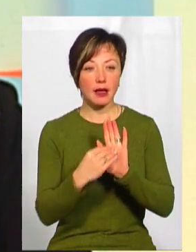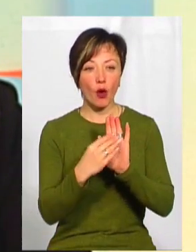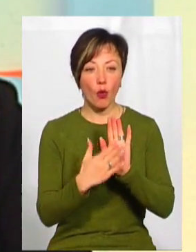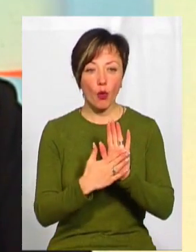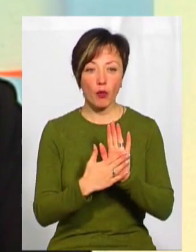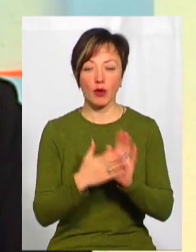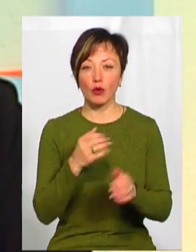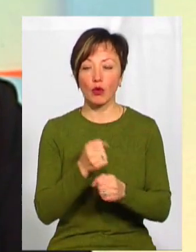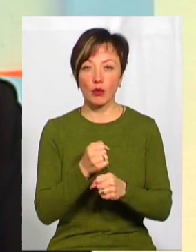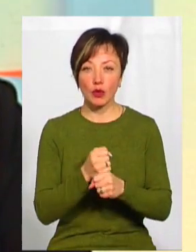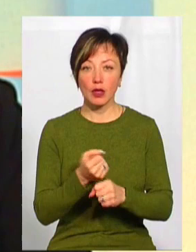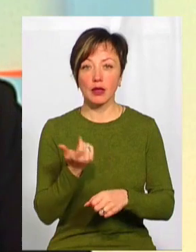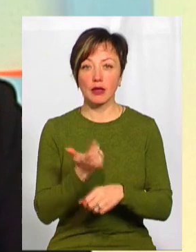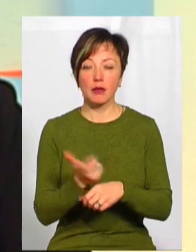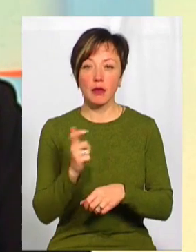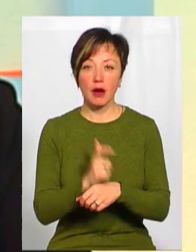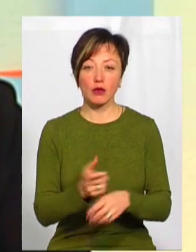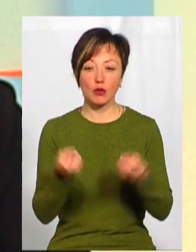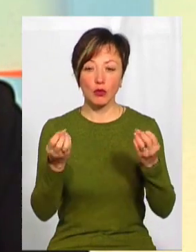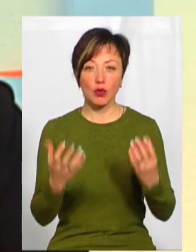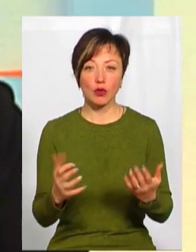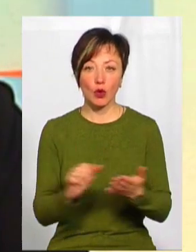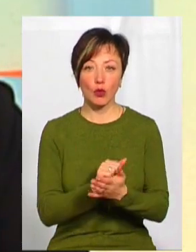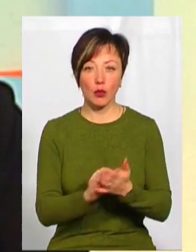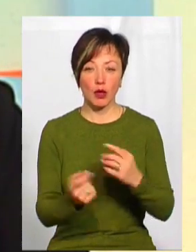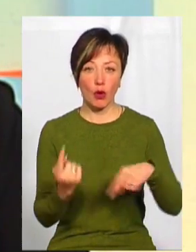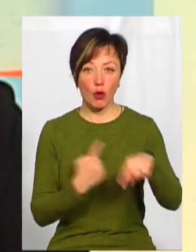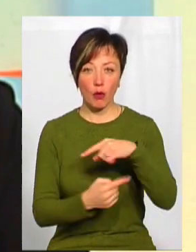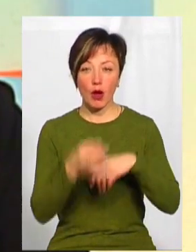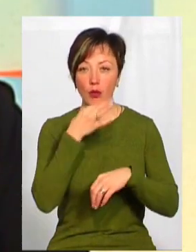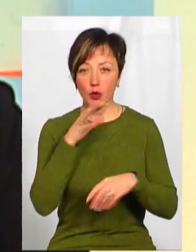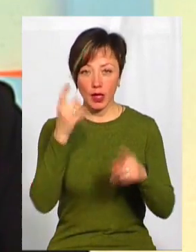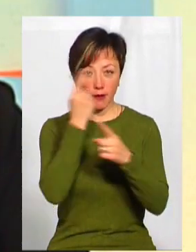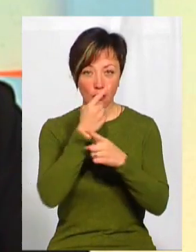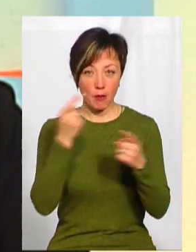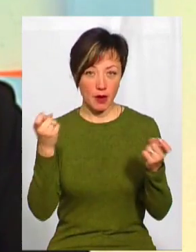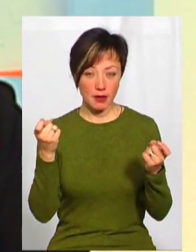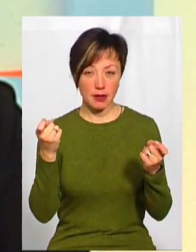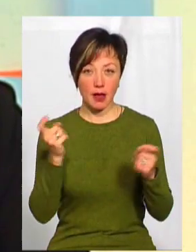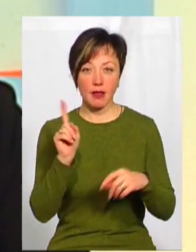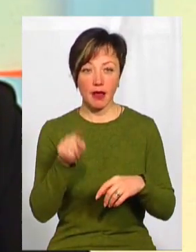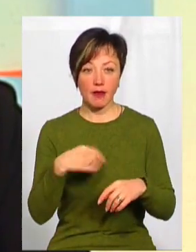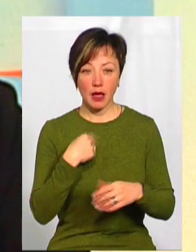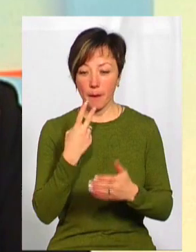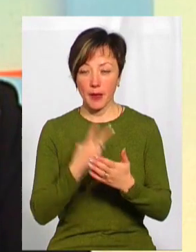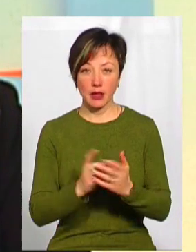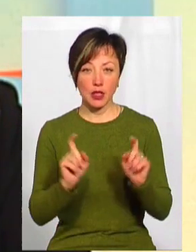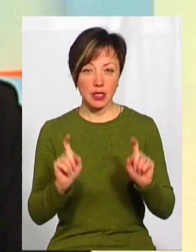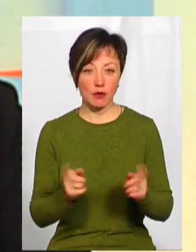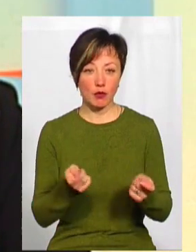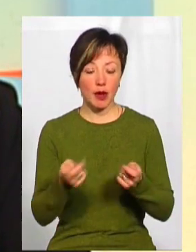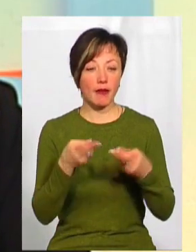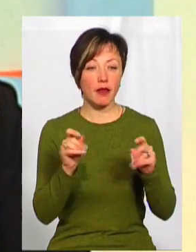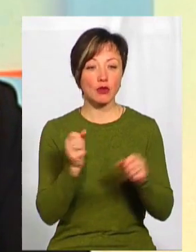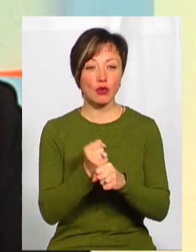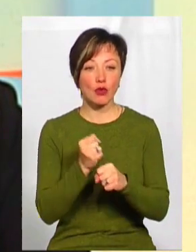для самої роботи набагато спрощується документообіг. Тому що будь-яка інформація, навіть я бачу, сидячи в управлінні,